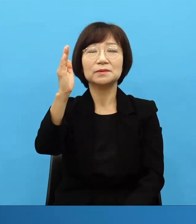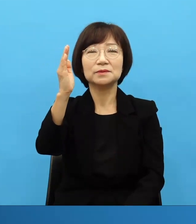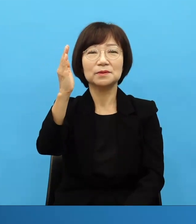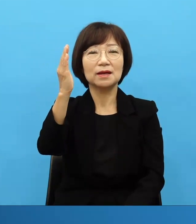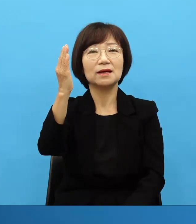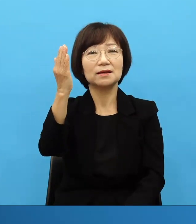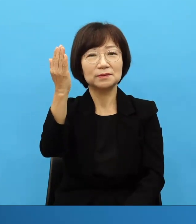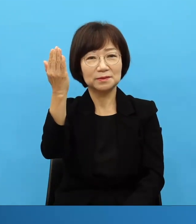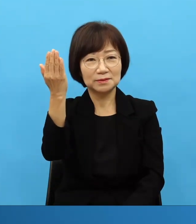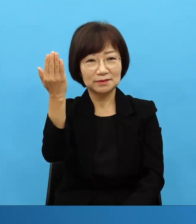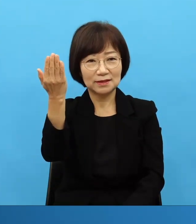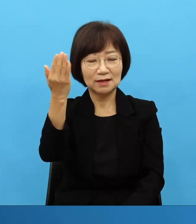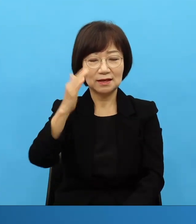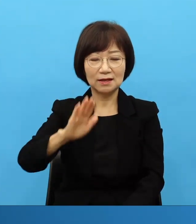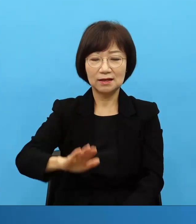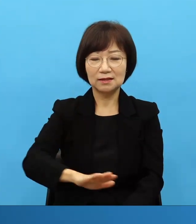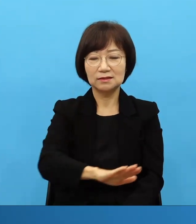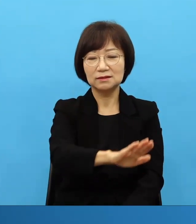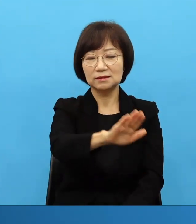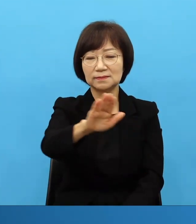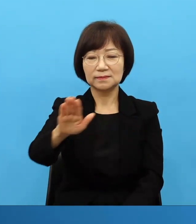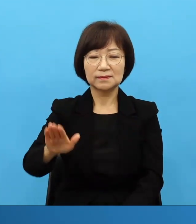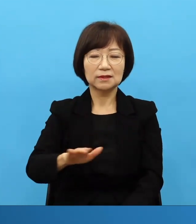뜻대로 되도다.